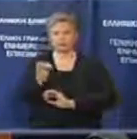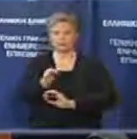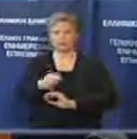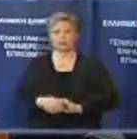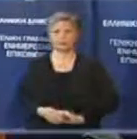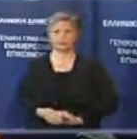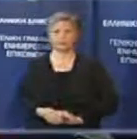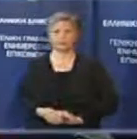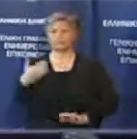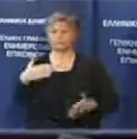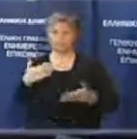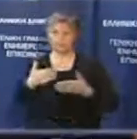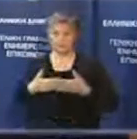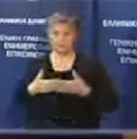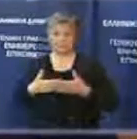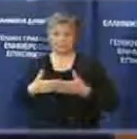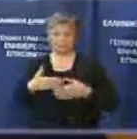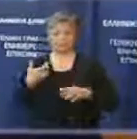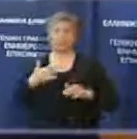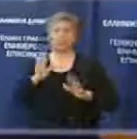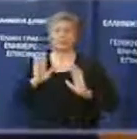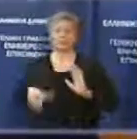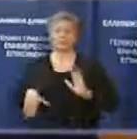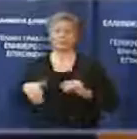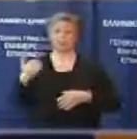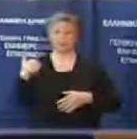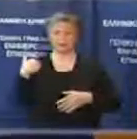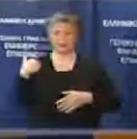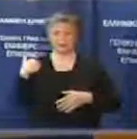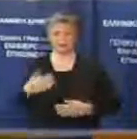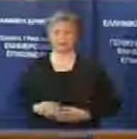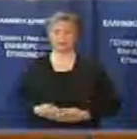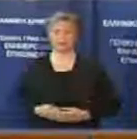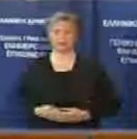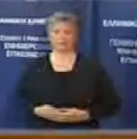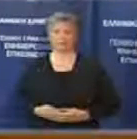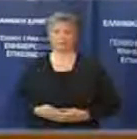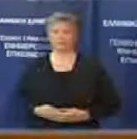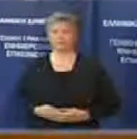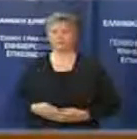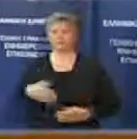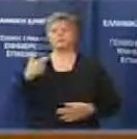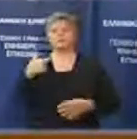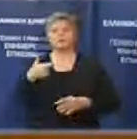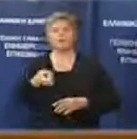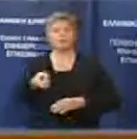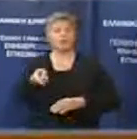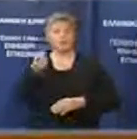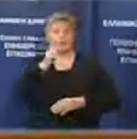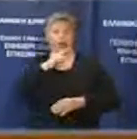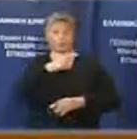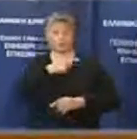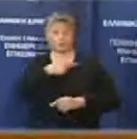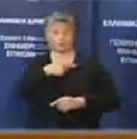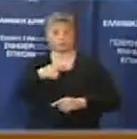Έχουμε τελειώσει, μία τελευταία. Κατερίνα Βλαχοδήμου από Αθηναϊκό Πρακτορείο. Μιλώντας για την αυριανή σύνοδο που